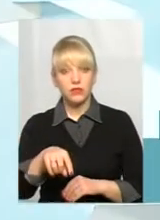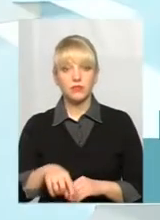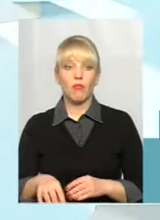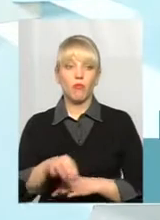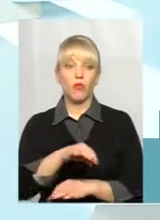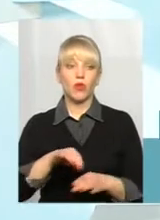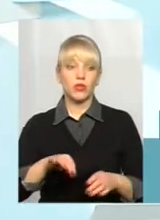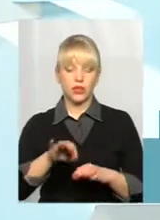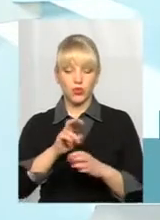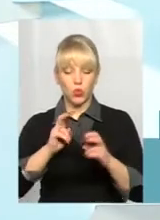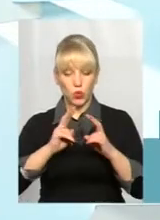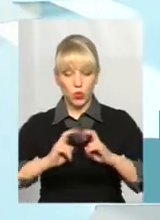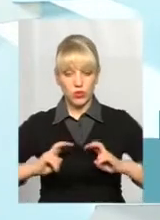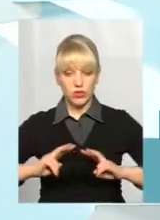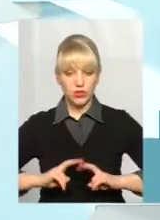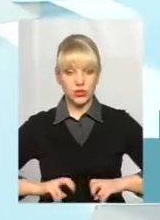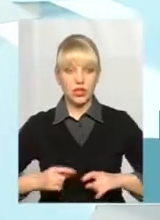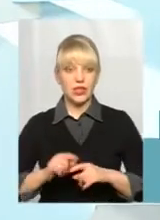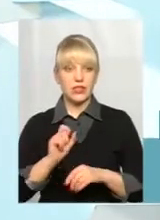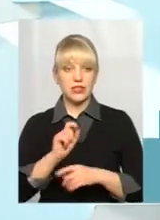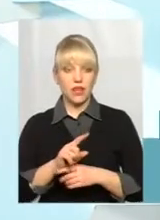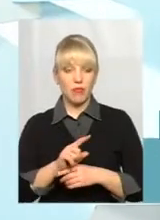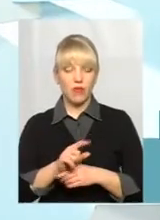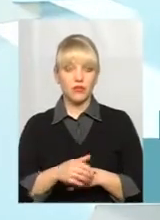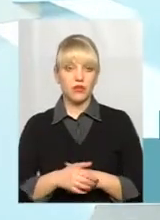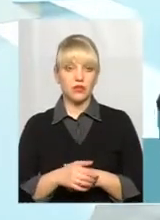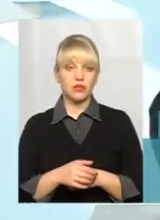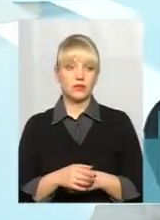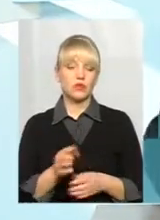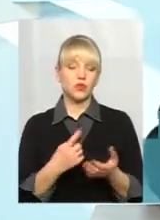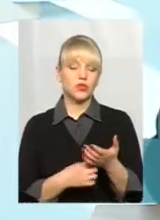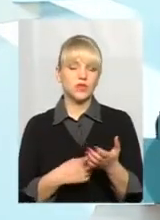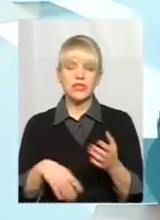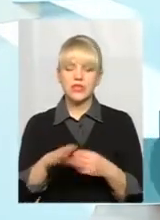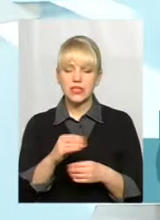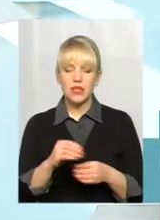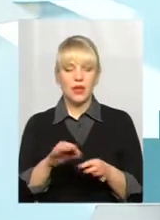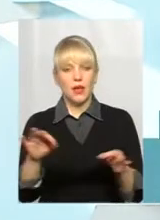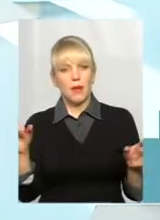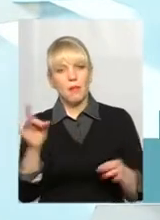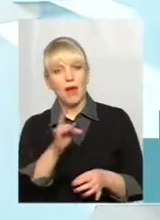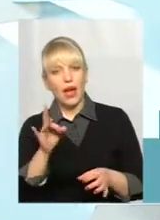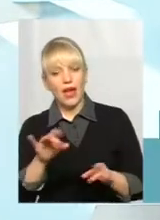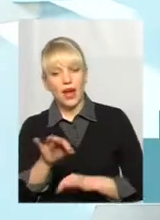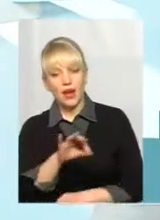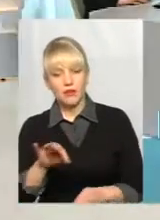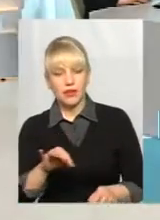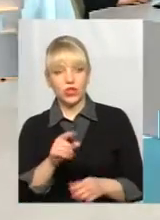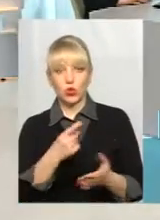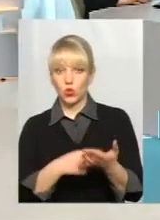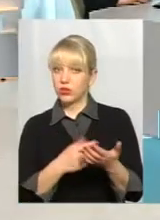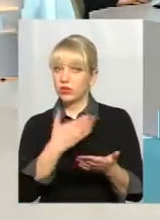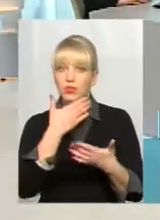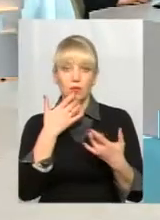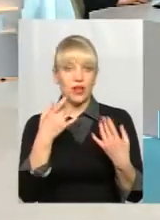проєктант досліджує, от і замовник, заказчик, от, досліджує ті всі параметри, от, і доказує, що вони не